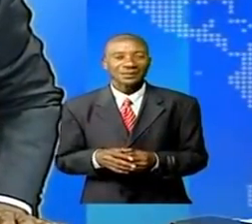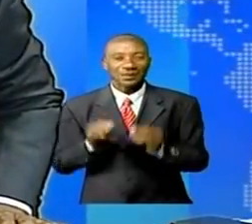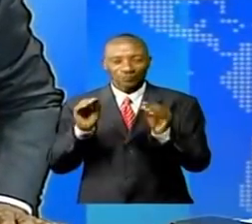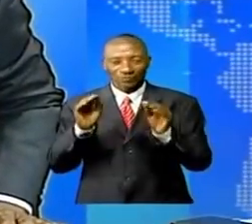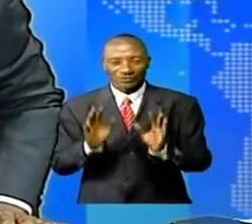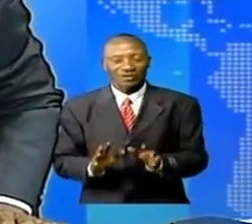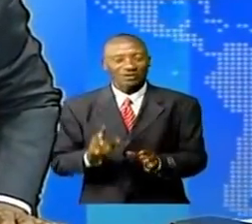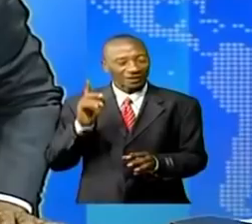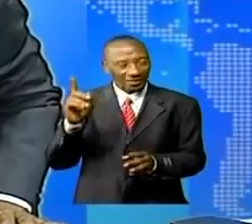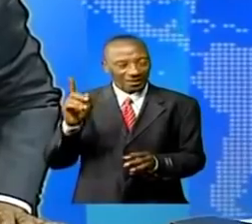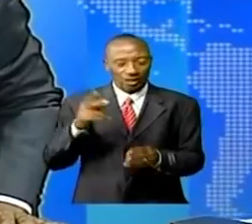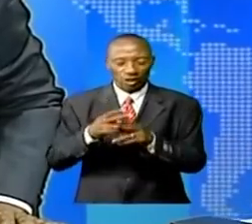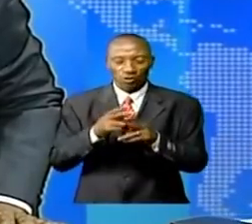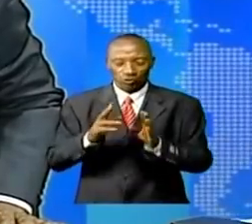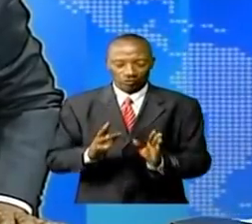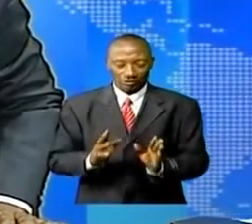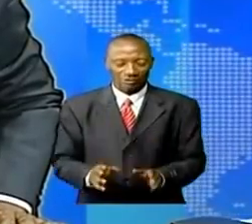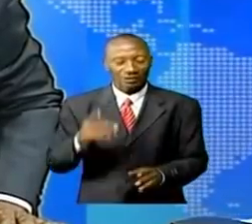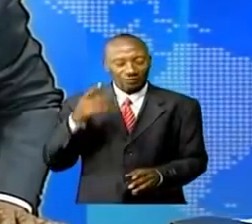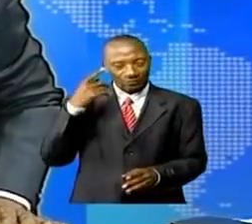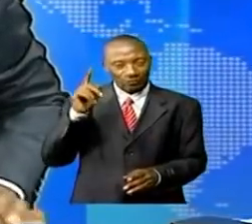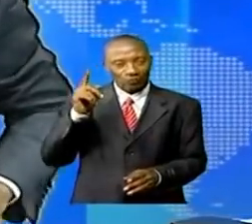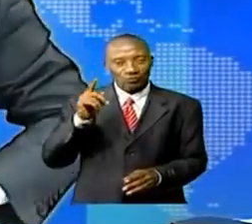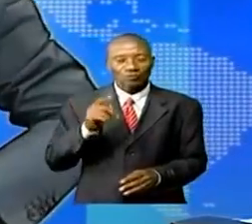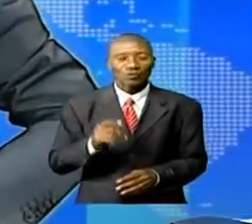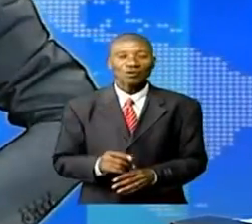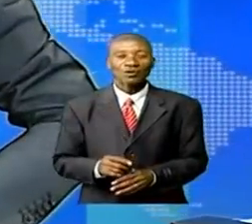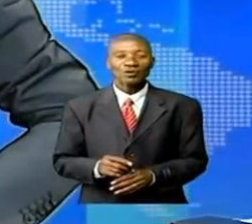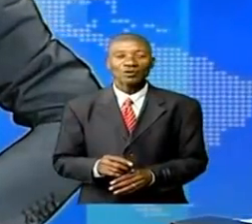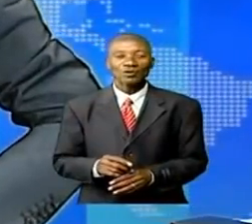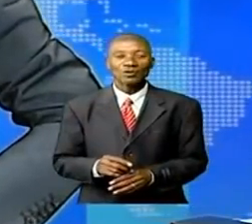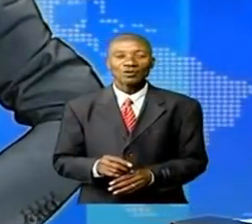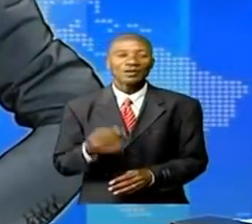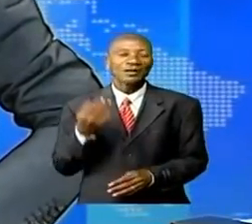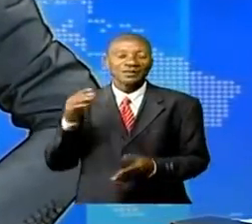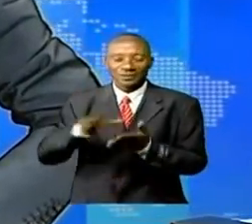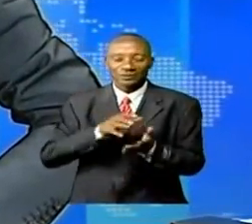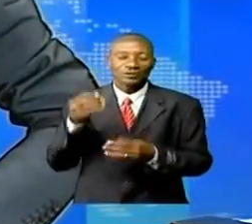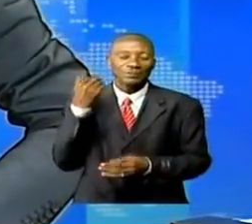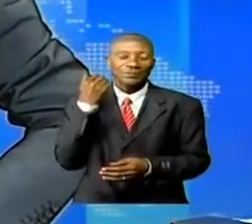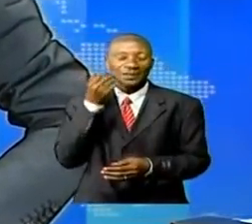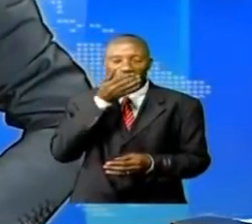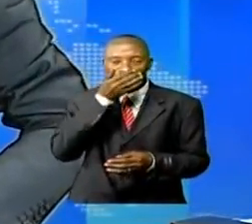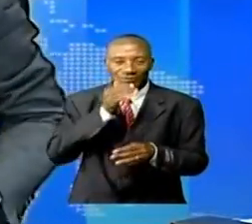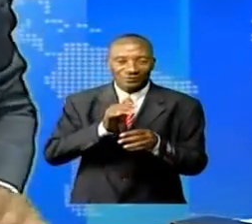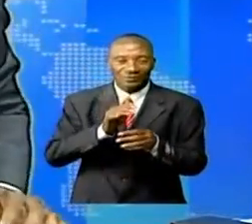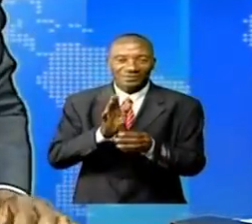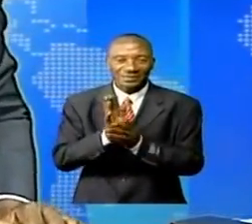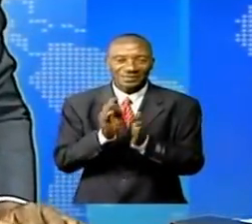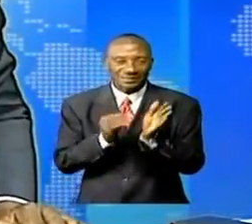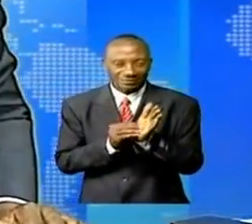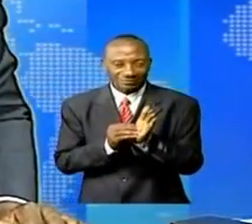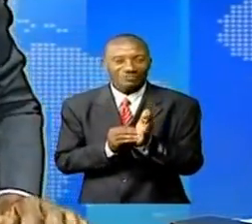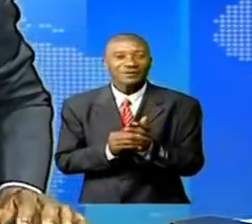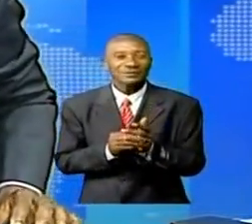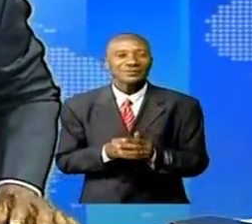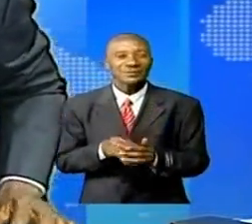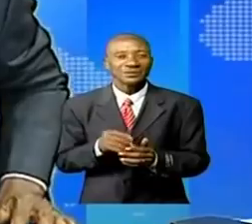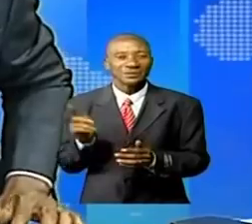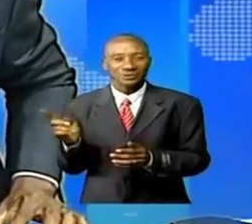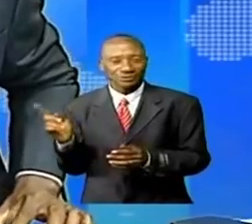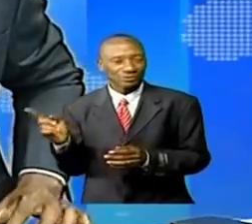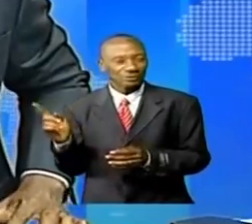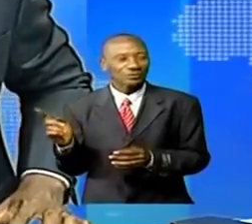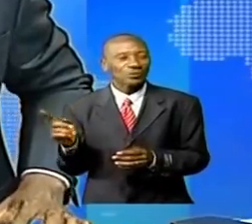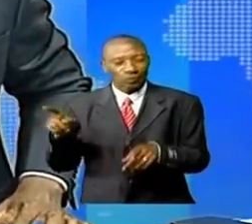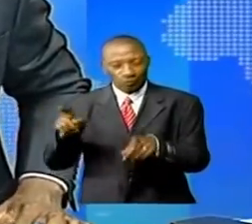Muyembe, coordonnateur de Riposte contre la Covid-19 sur le variant Omicron qui est presque arrivé au niveau zéro